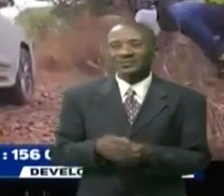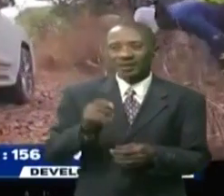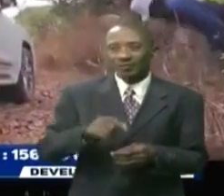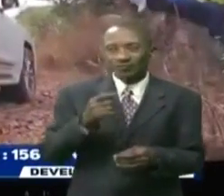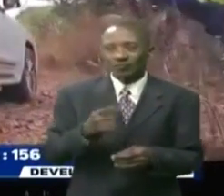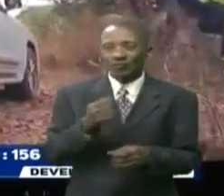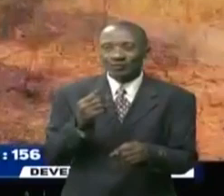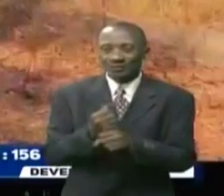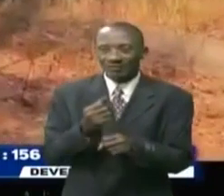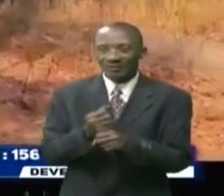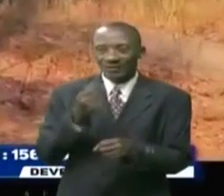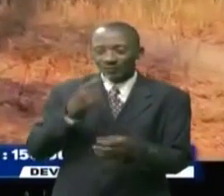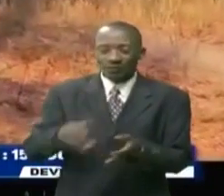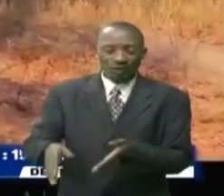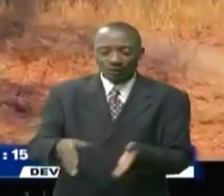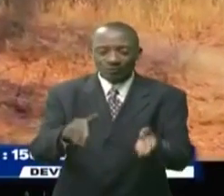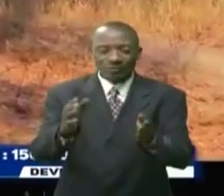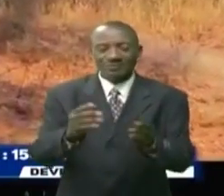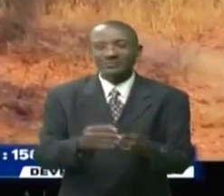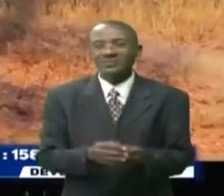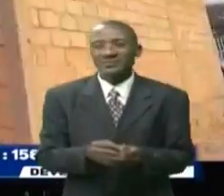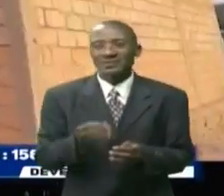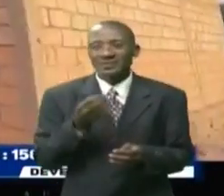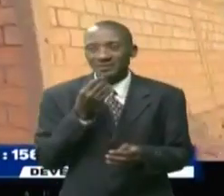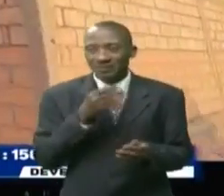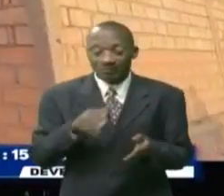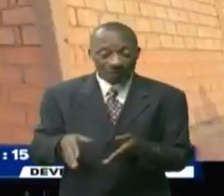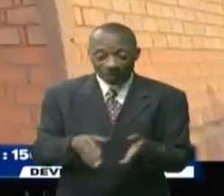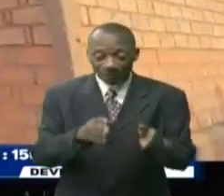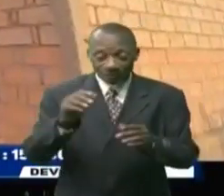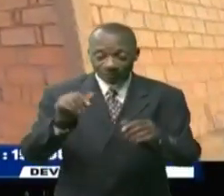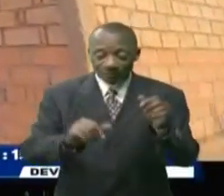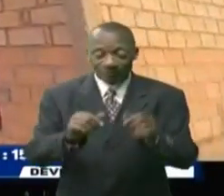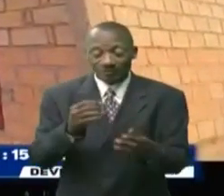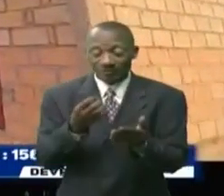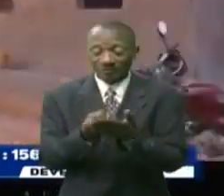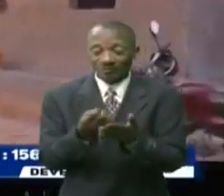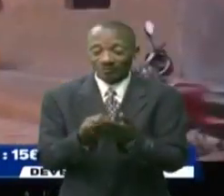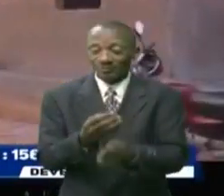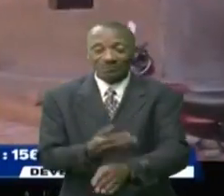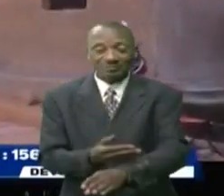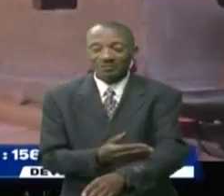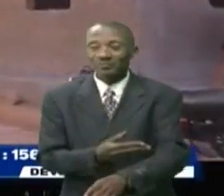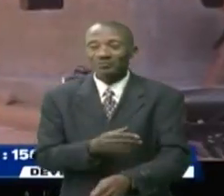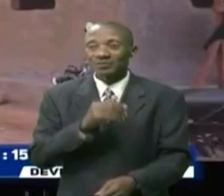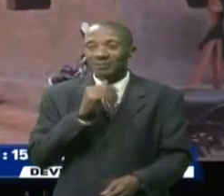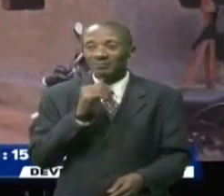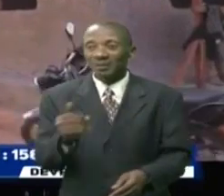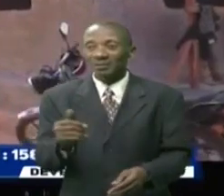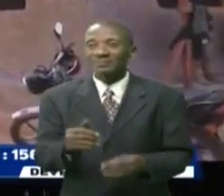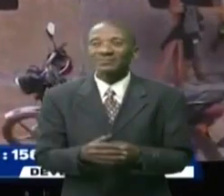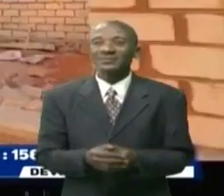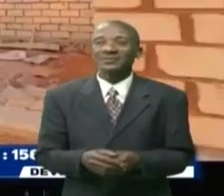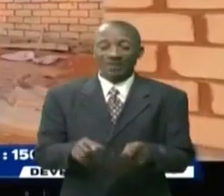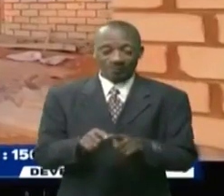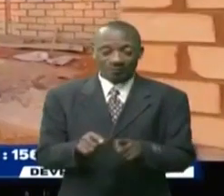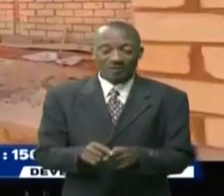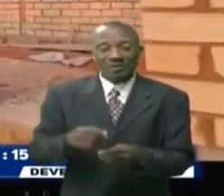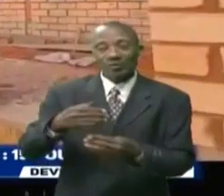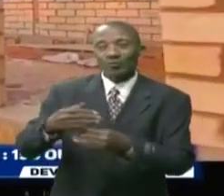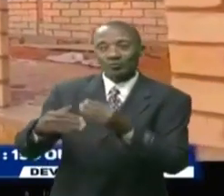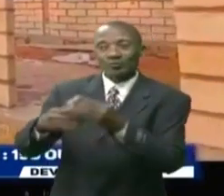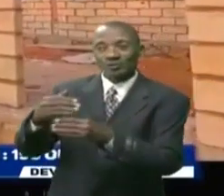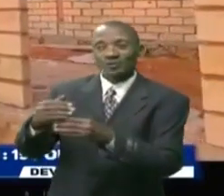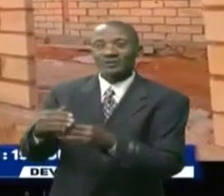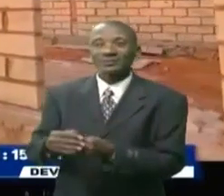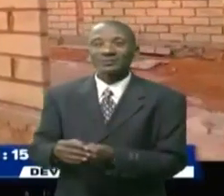entamé la détermination de la patronne du plan pour atteindre l'école primaire Kamarengue ainsi que le centre de santé et l'épée